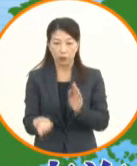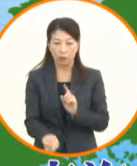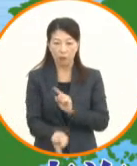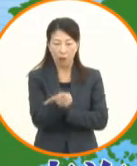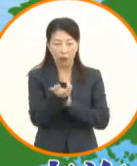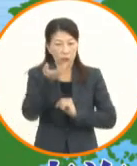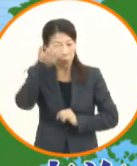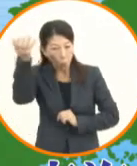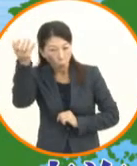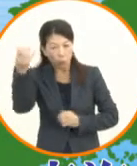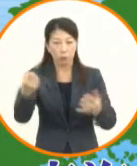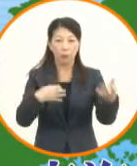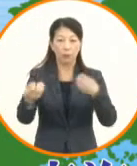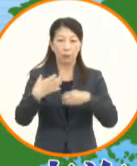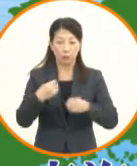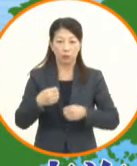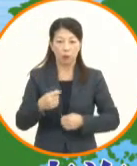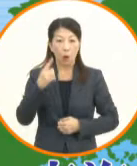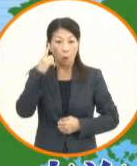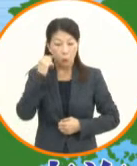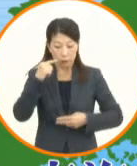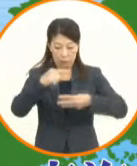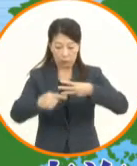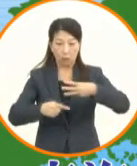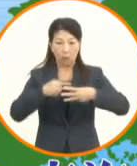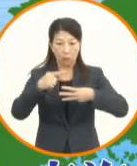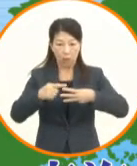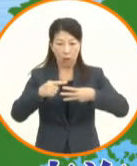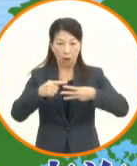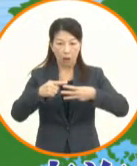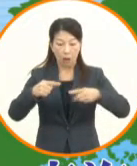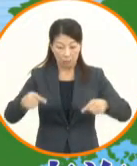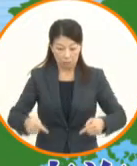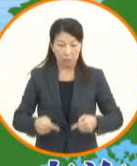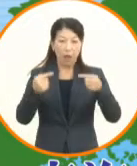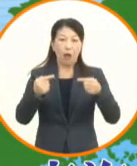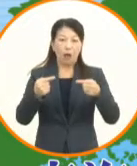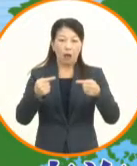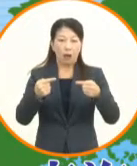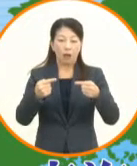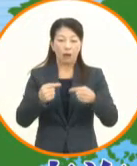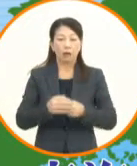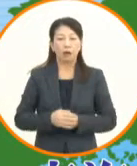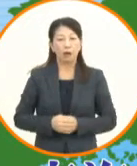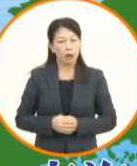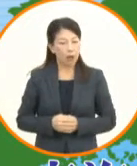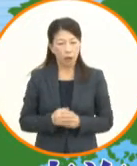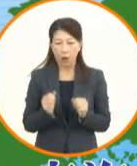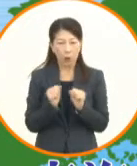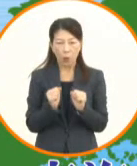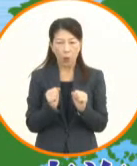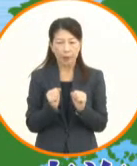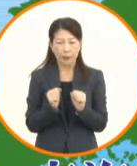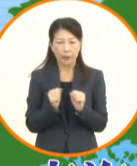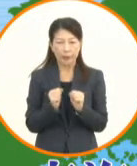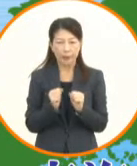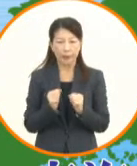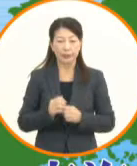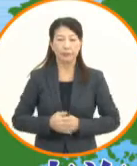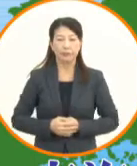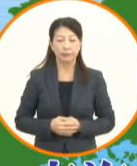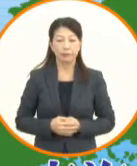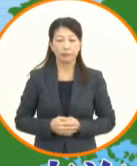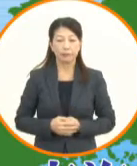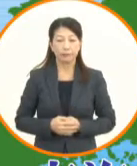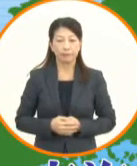れています。 この3つの地震がもし同時に起こったら、 想像するだけで怖